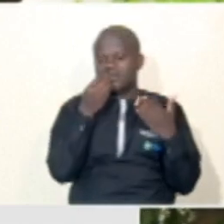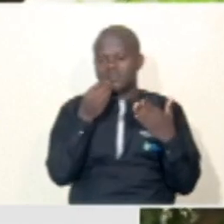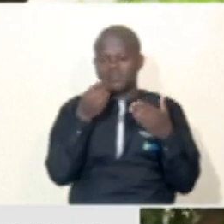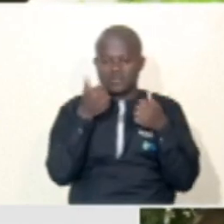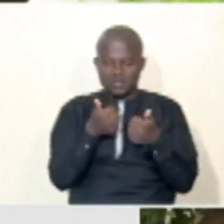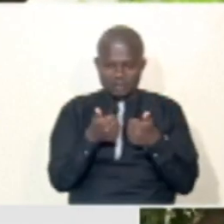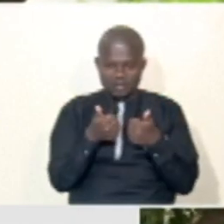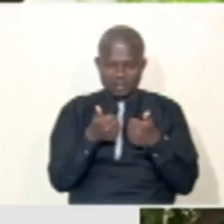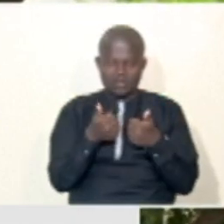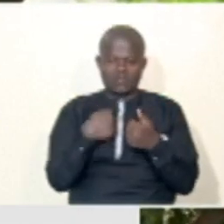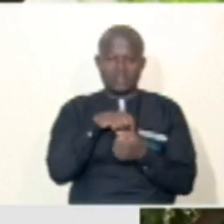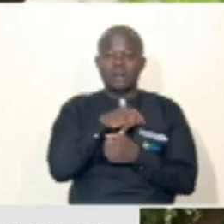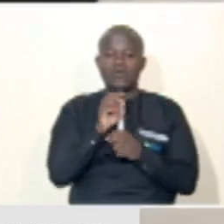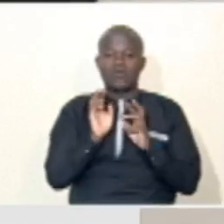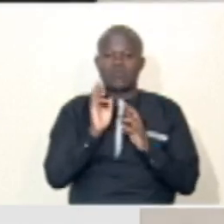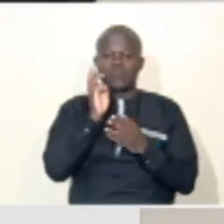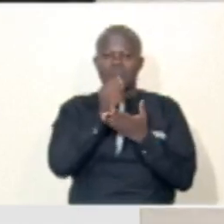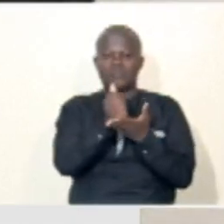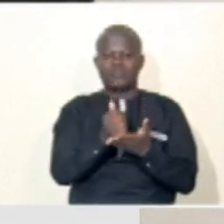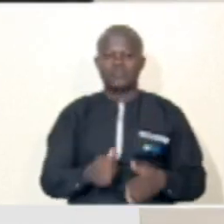nziza, ndizera ko bazabidufashamo.